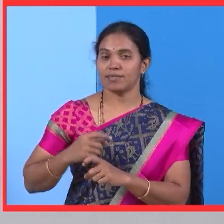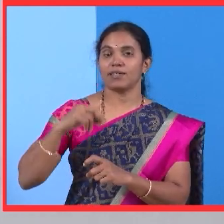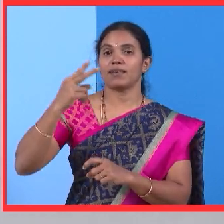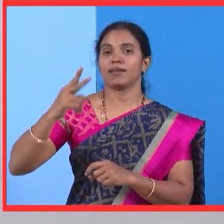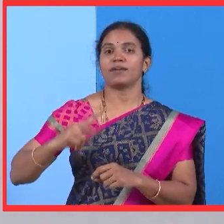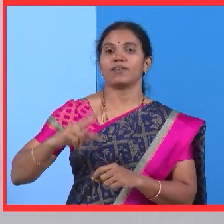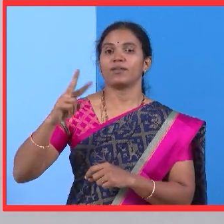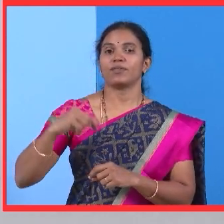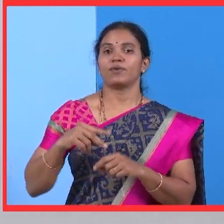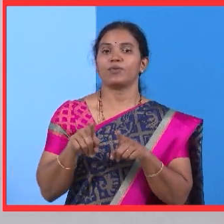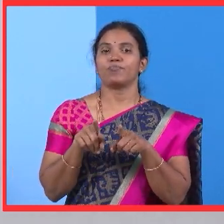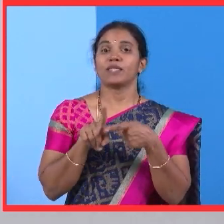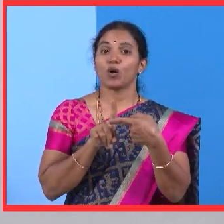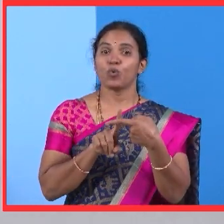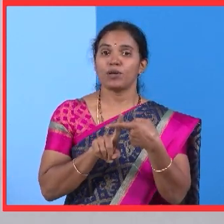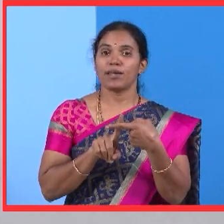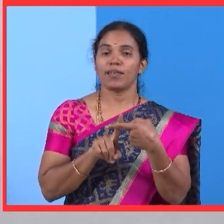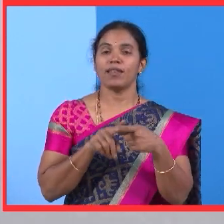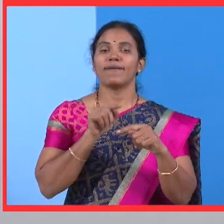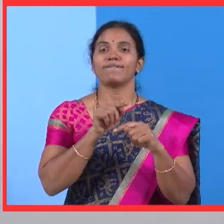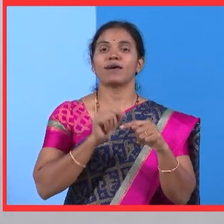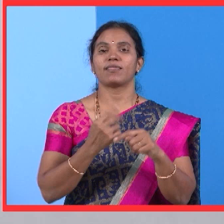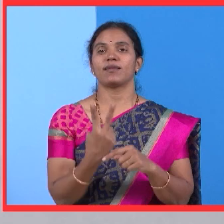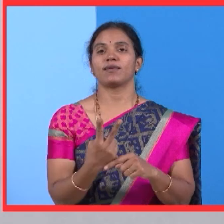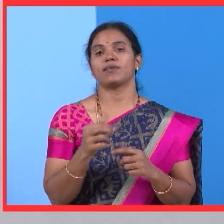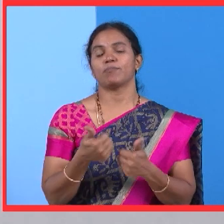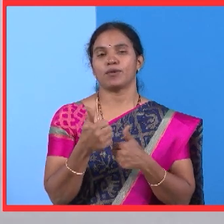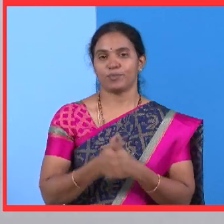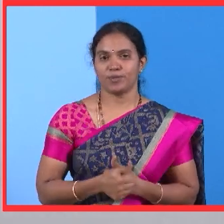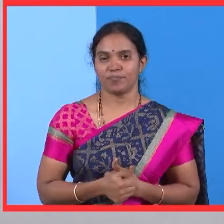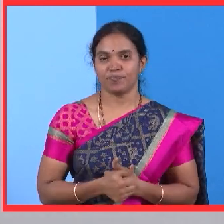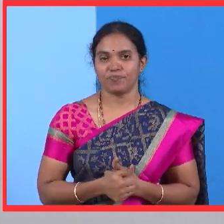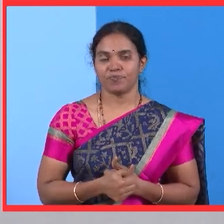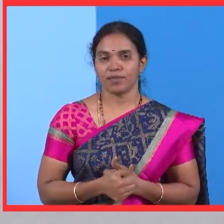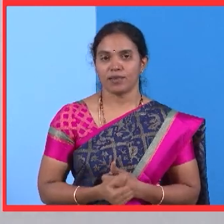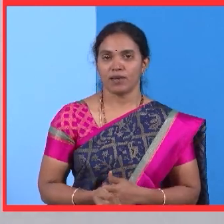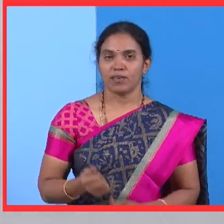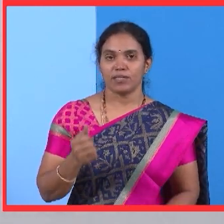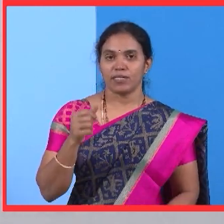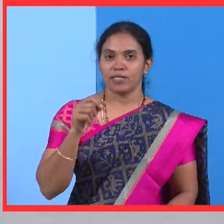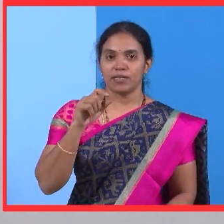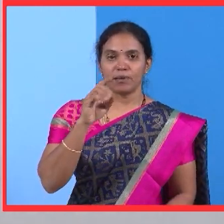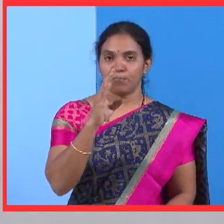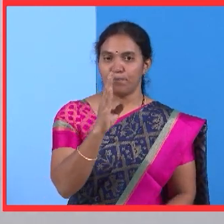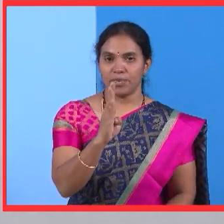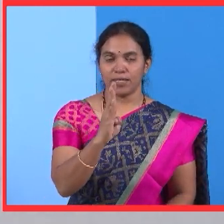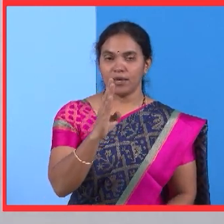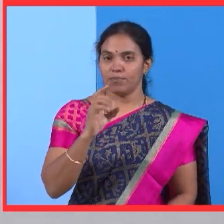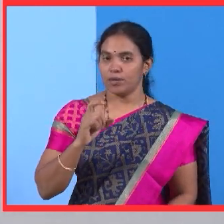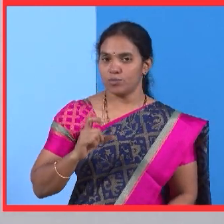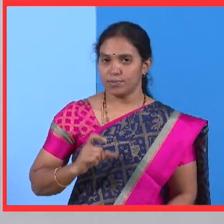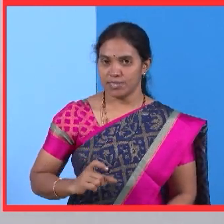கூட்டி இரண்டால் வகுக்க வேண்டும். அதாவது டீயினுடைய எக்ஸாய தொலைவானது பி மற்றும் சி